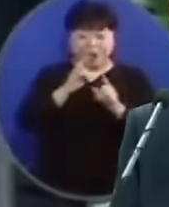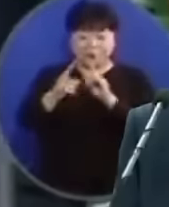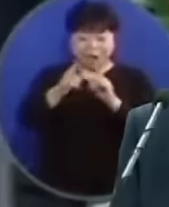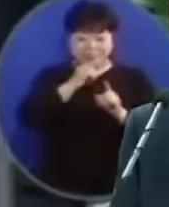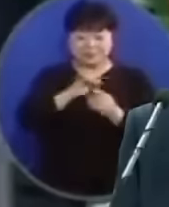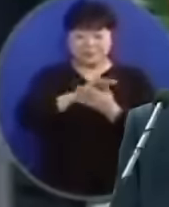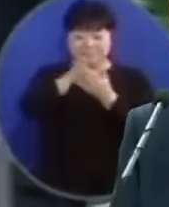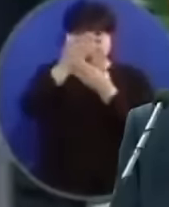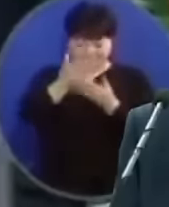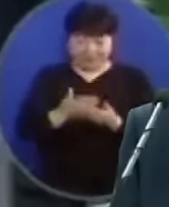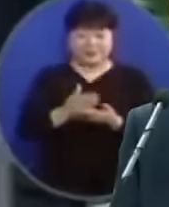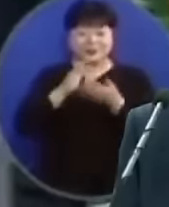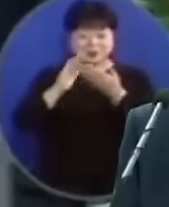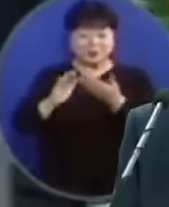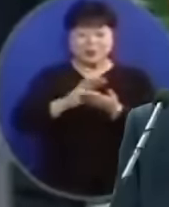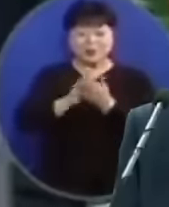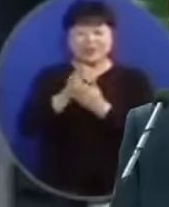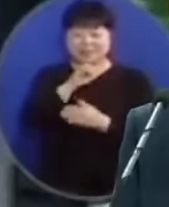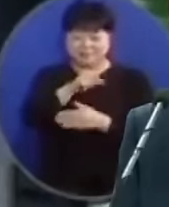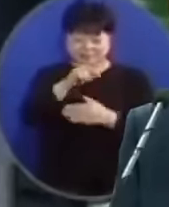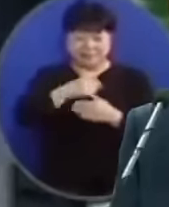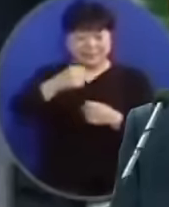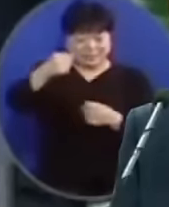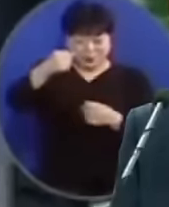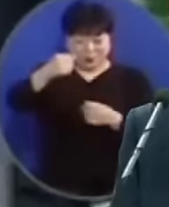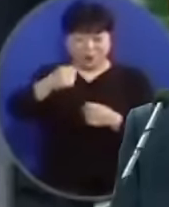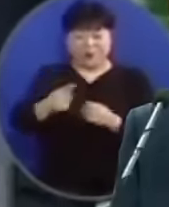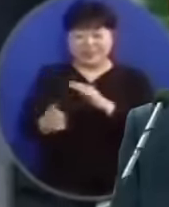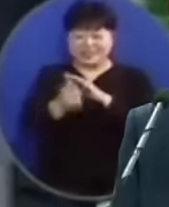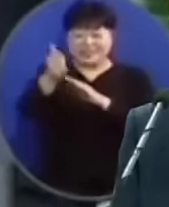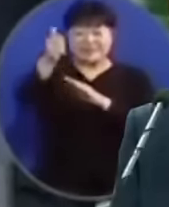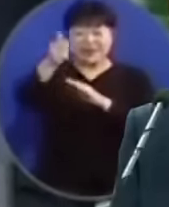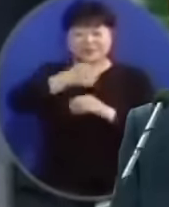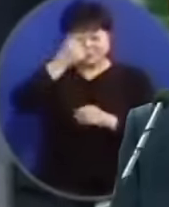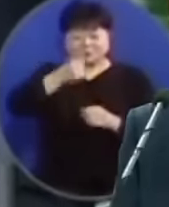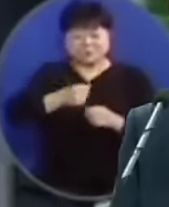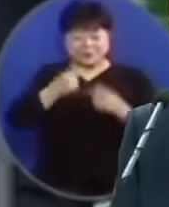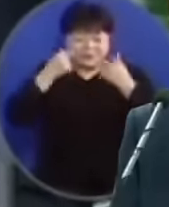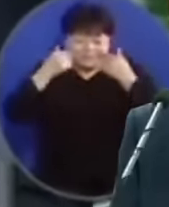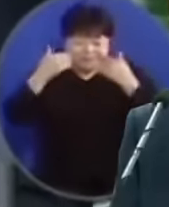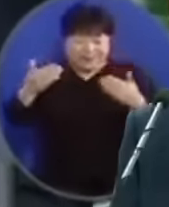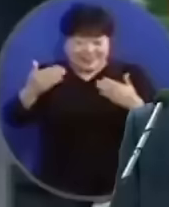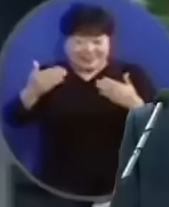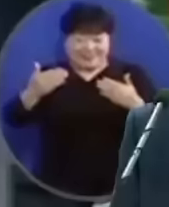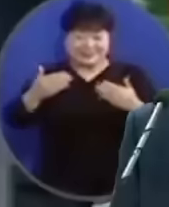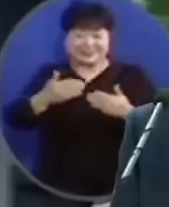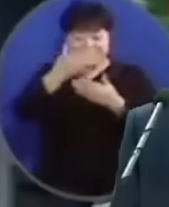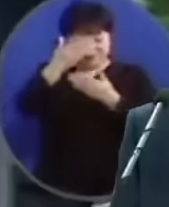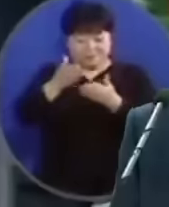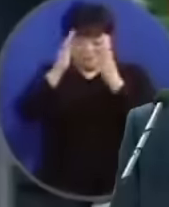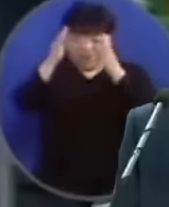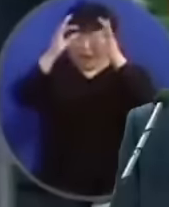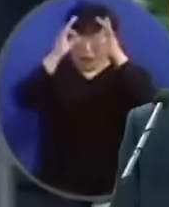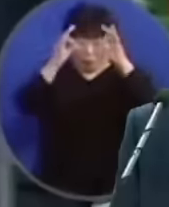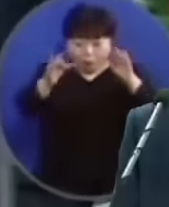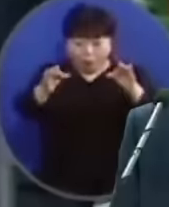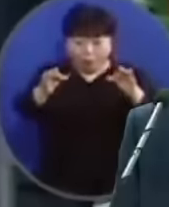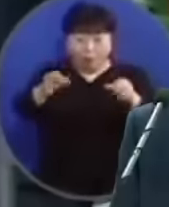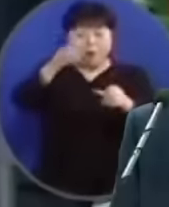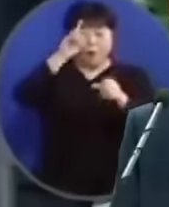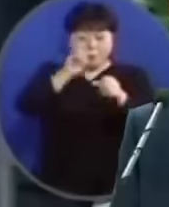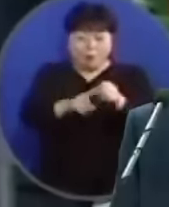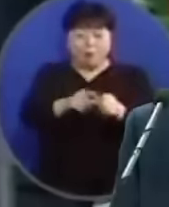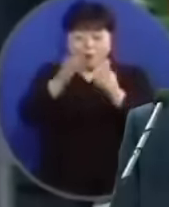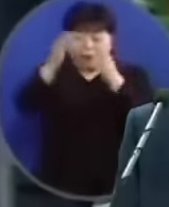말씀으로 변화받고 난 다음에 변화된 마음을 가지고서 희망찬 꿈을 반드시 바라봐야 되고,